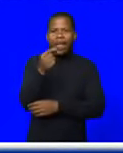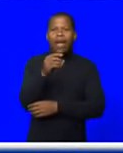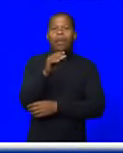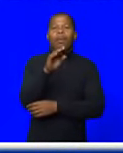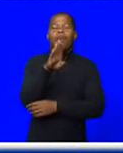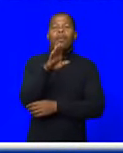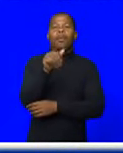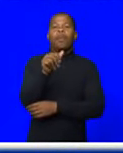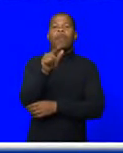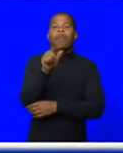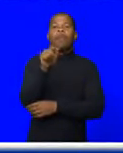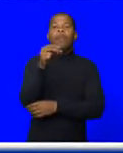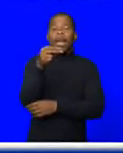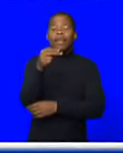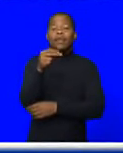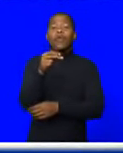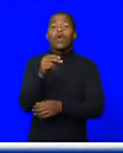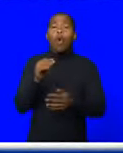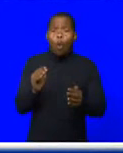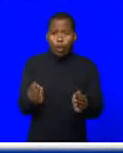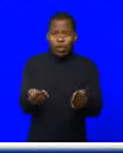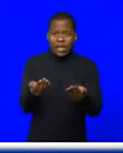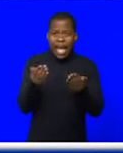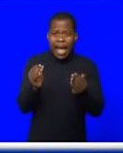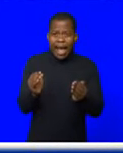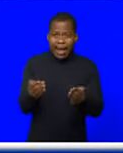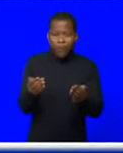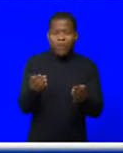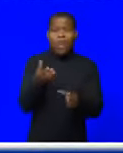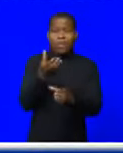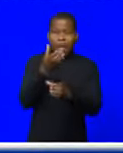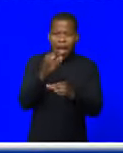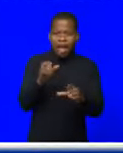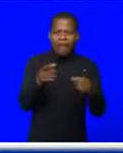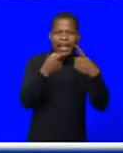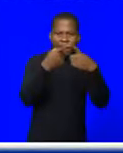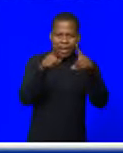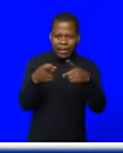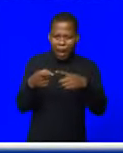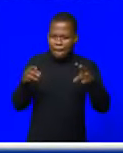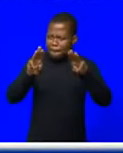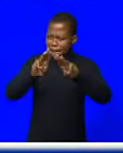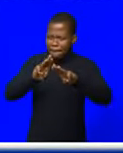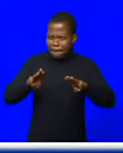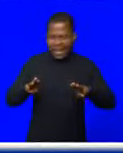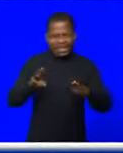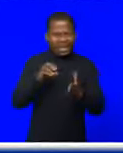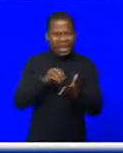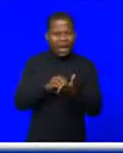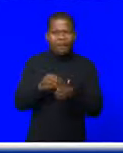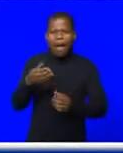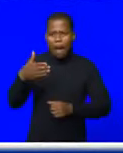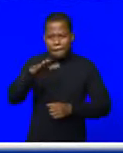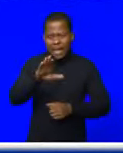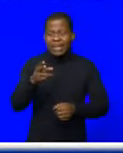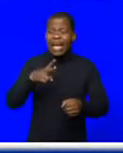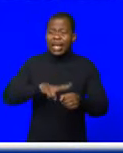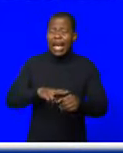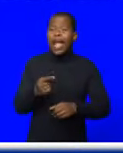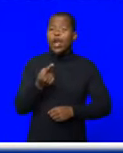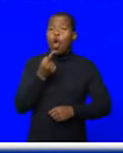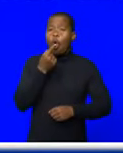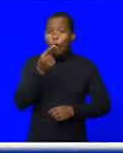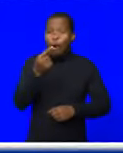Burch sewukhuthade baholi bemave lahlukahlukene ukuthi bahambise embili indzaba yekuthula. Mengameli Burch uthi tingijimi